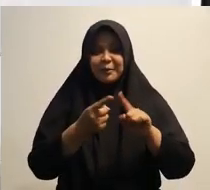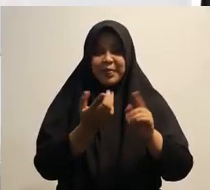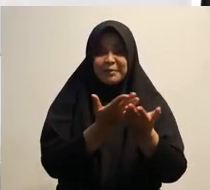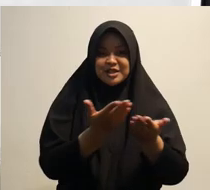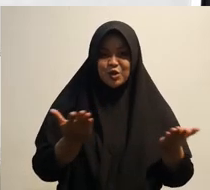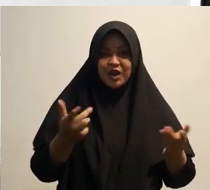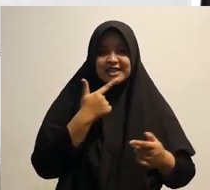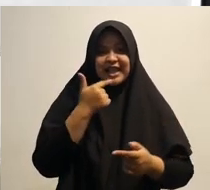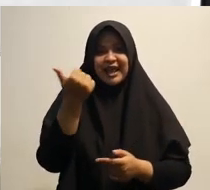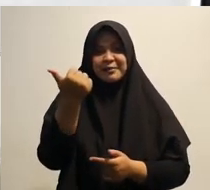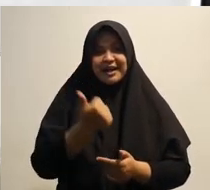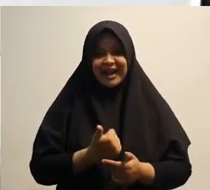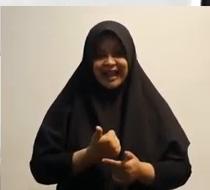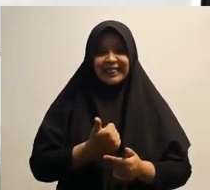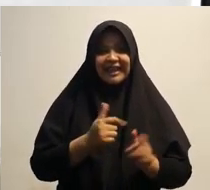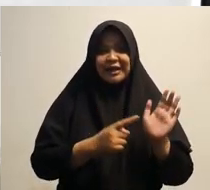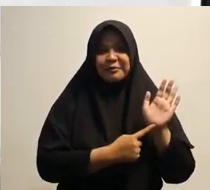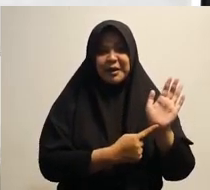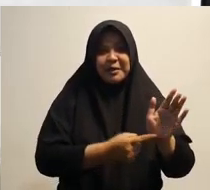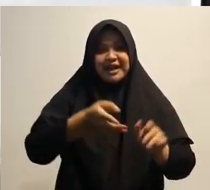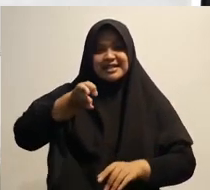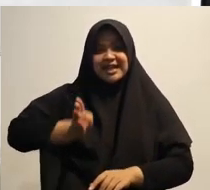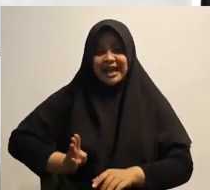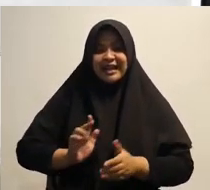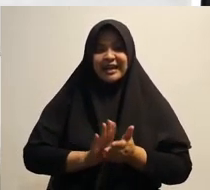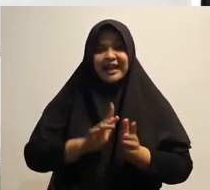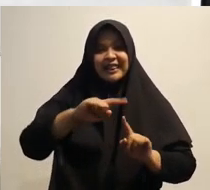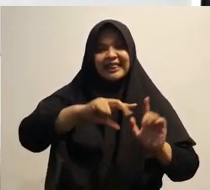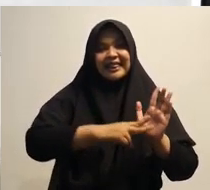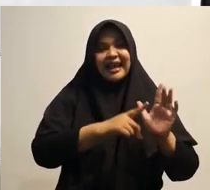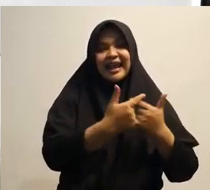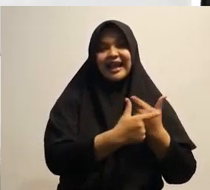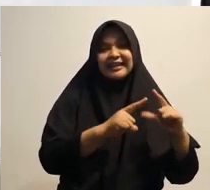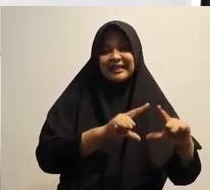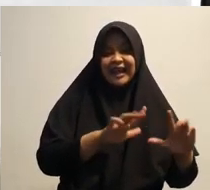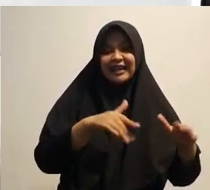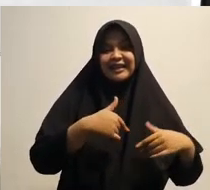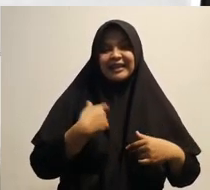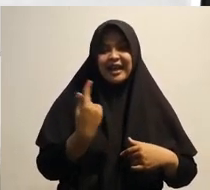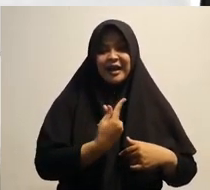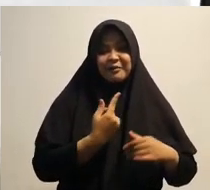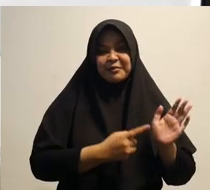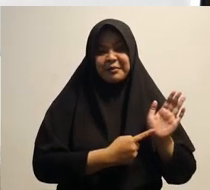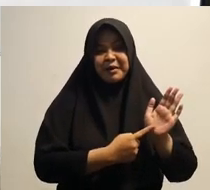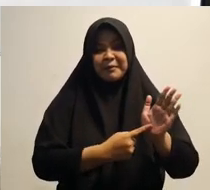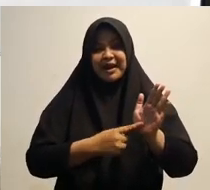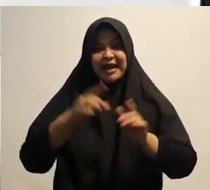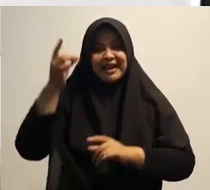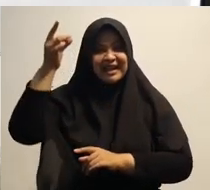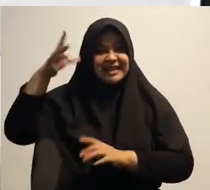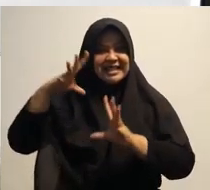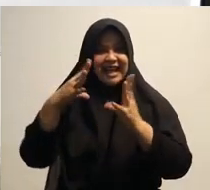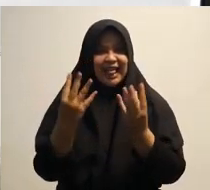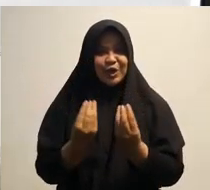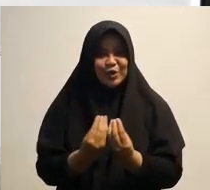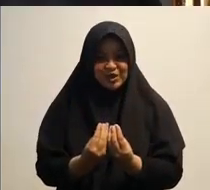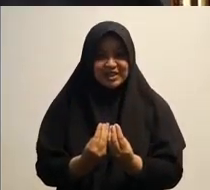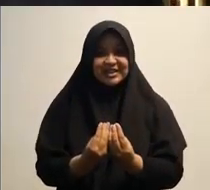sore teman-teman semuanya. Selamat datang di pameran Sigap dan juga Mbak Tanya. Kali ini kita akan memamerkan desa